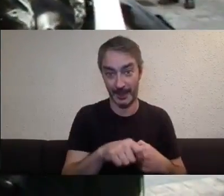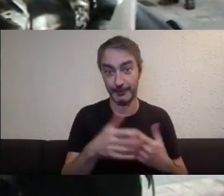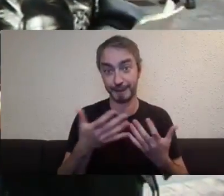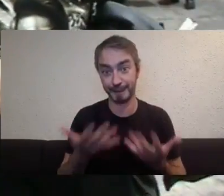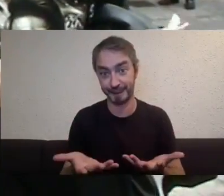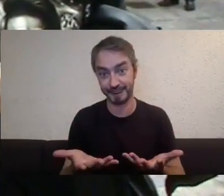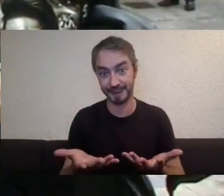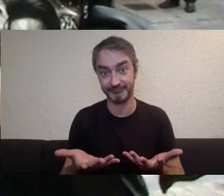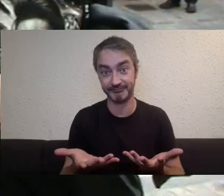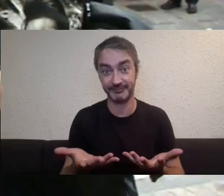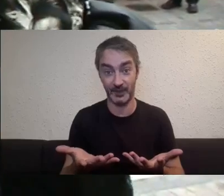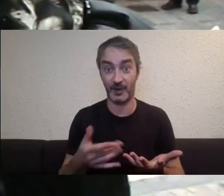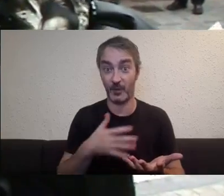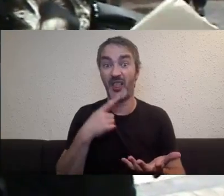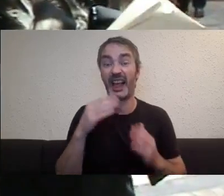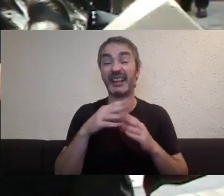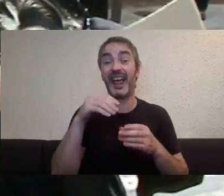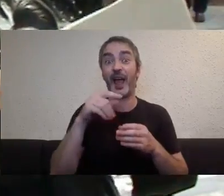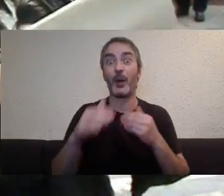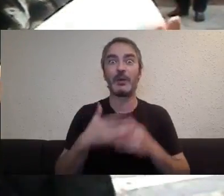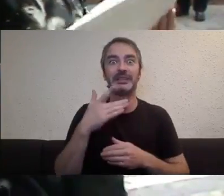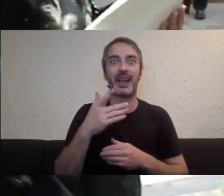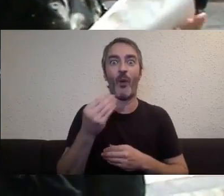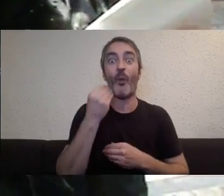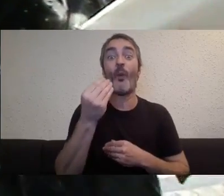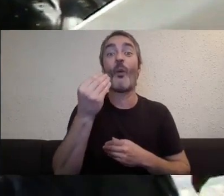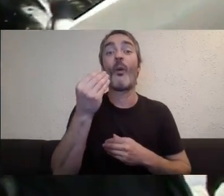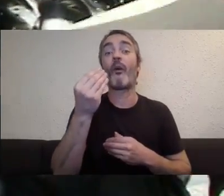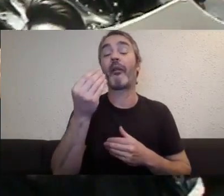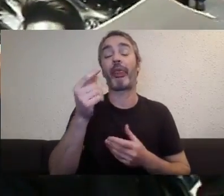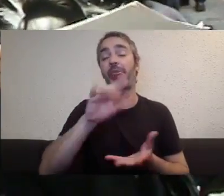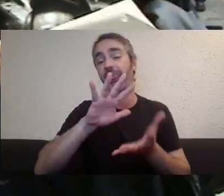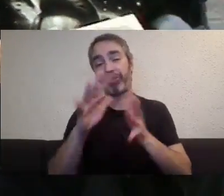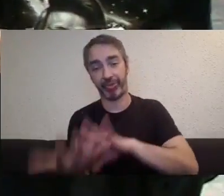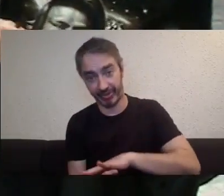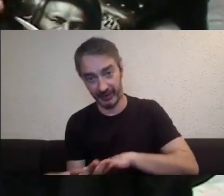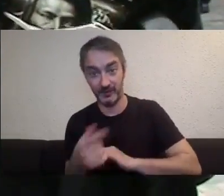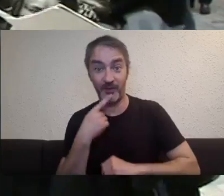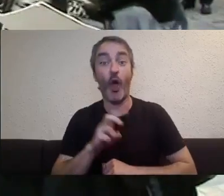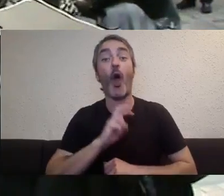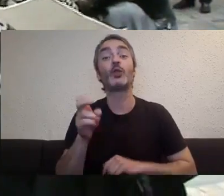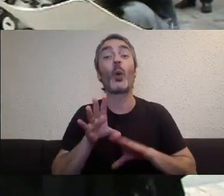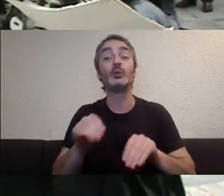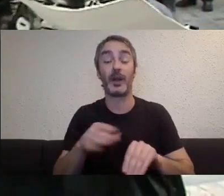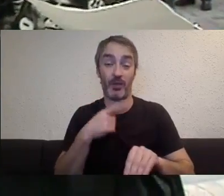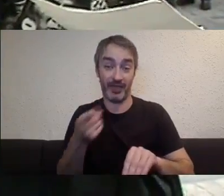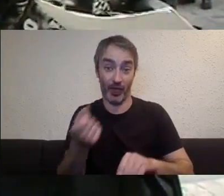veieu com va acabar la casa. Els altres usos. Els altres usos que comentava abans. Llavors,